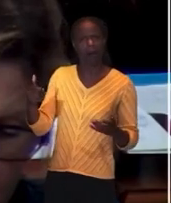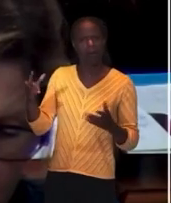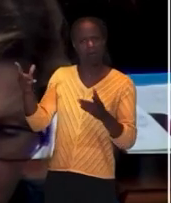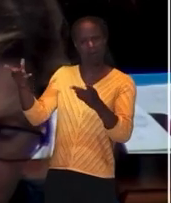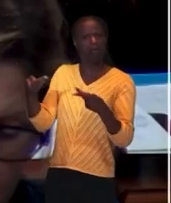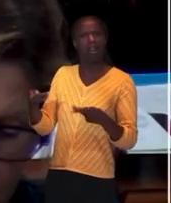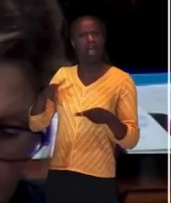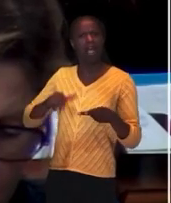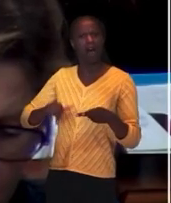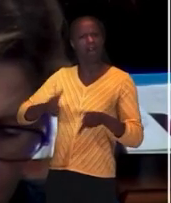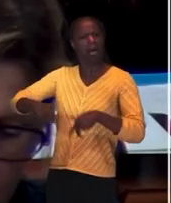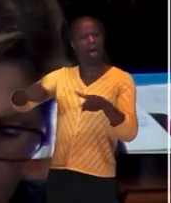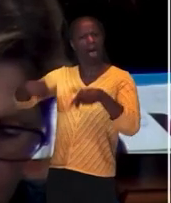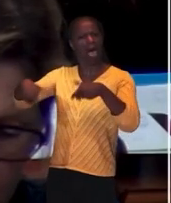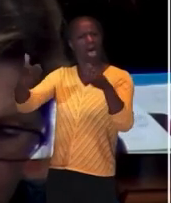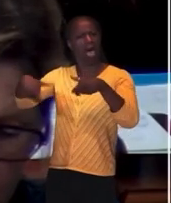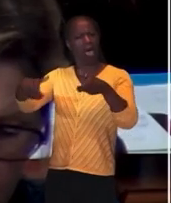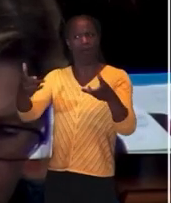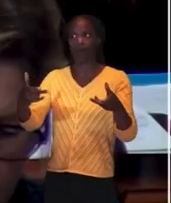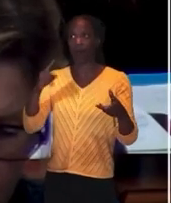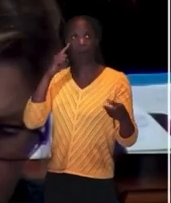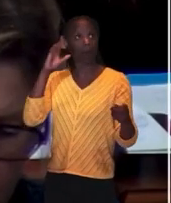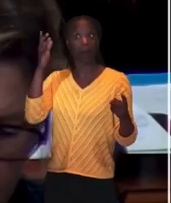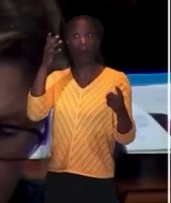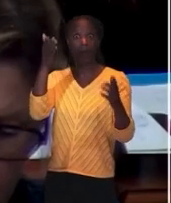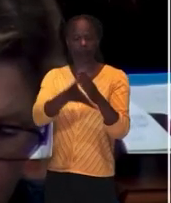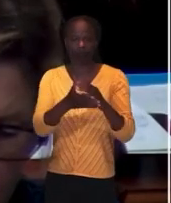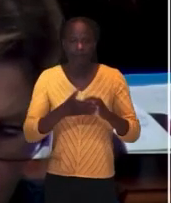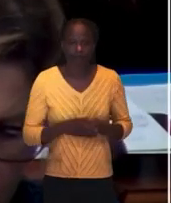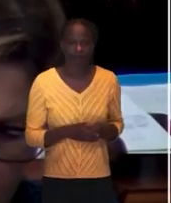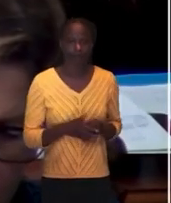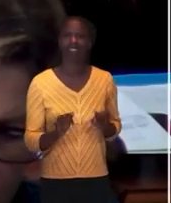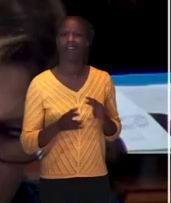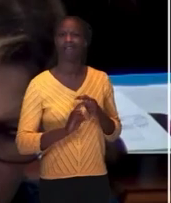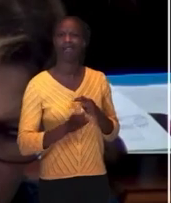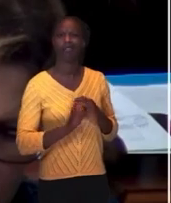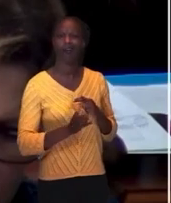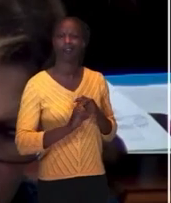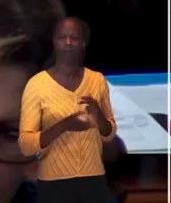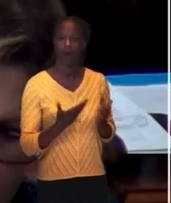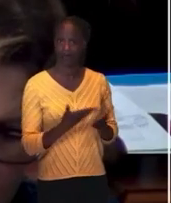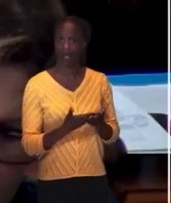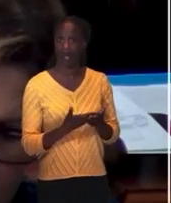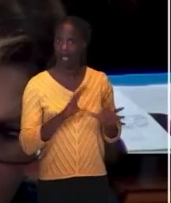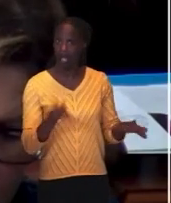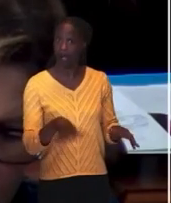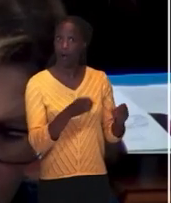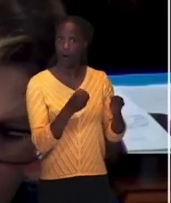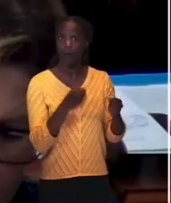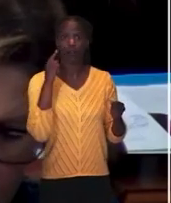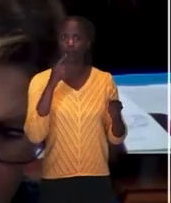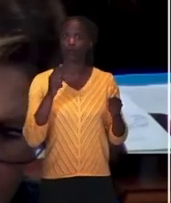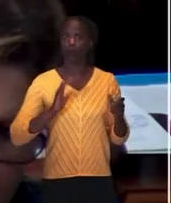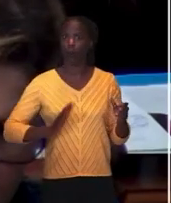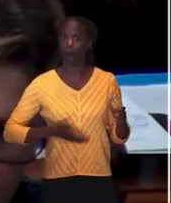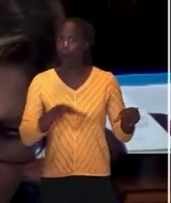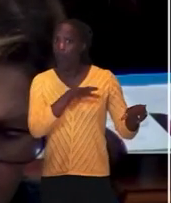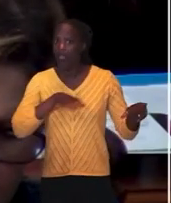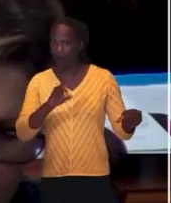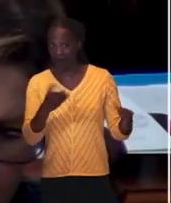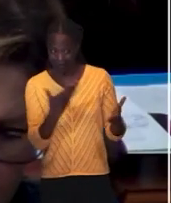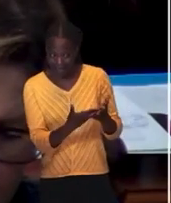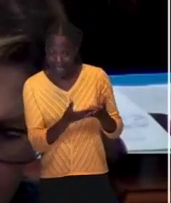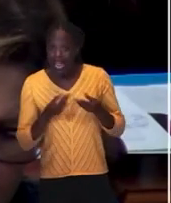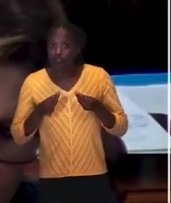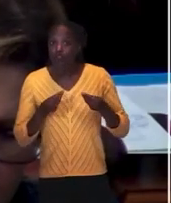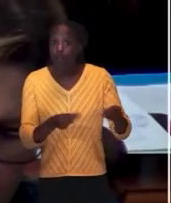cas évoqué dans vos discours. Il y a les transports. Ce n'est pas qu'une compétence de Bordeaux Métropole, c'est ce qui va nous permettre de relier les quartiers les